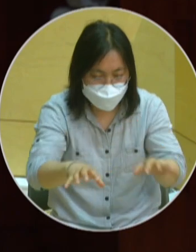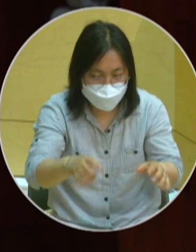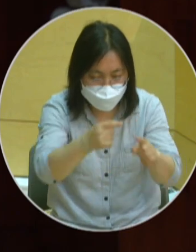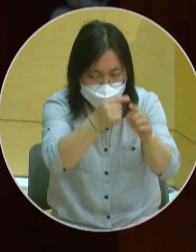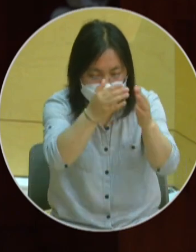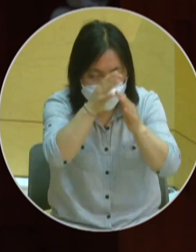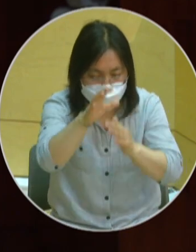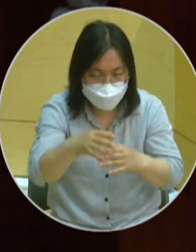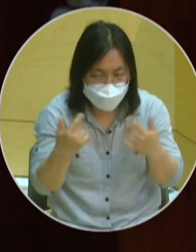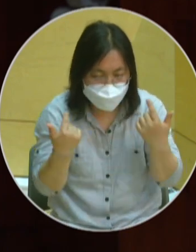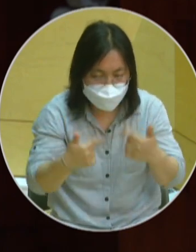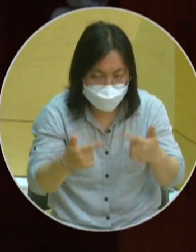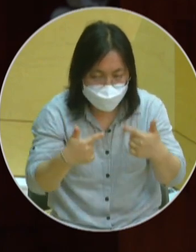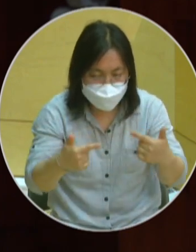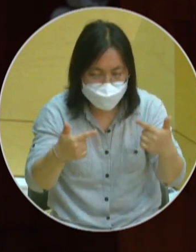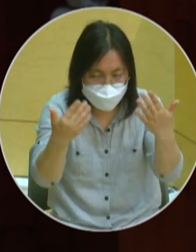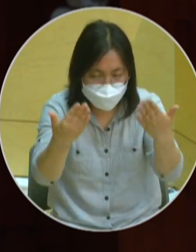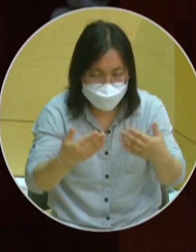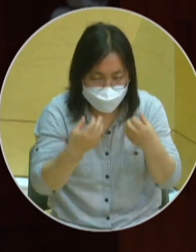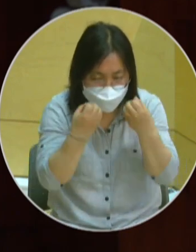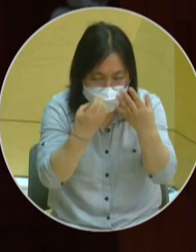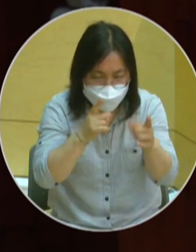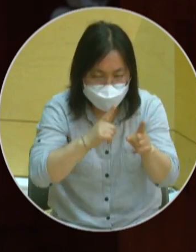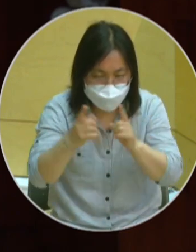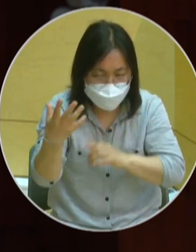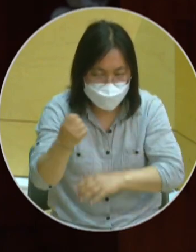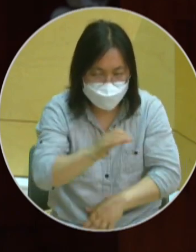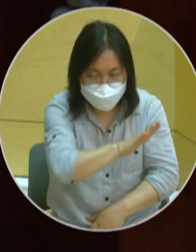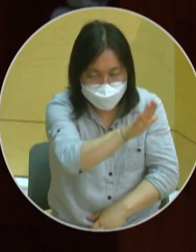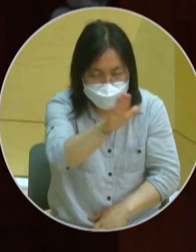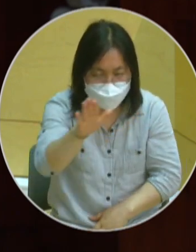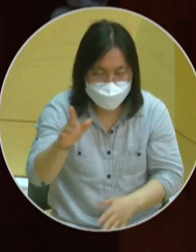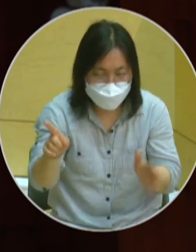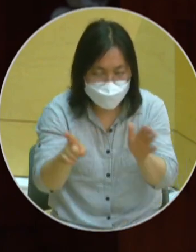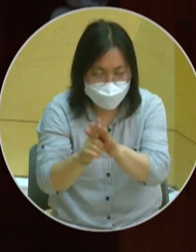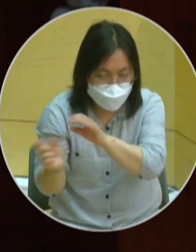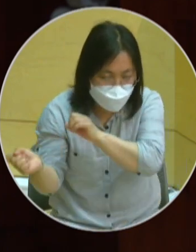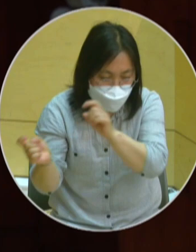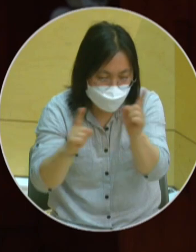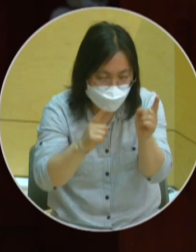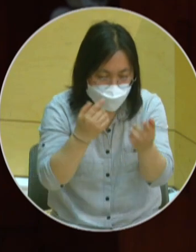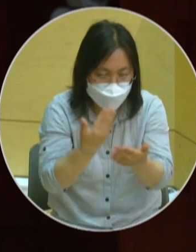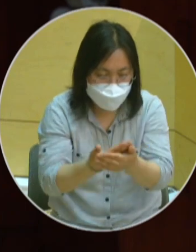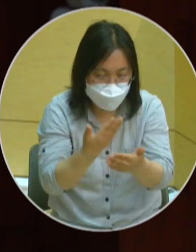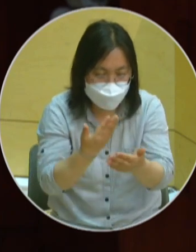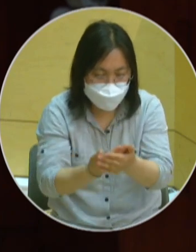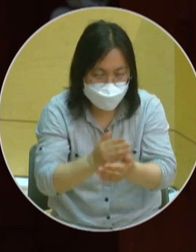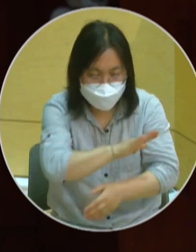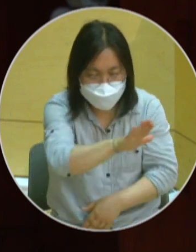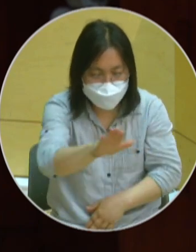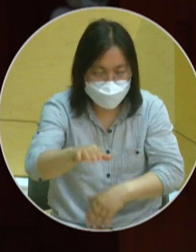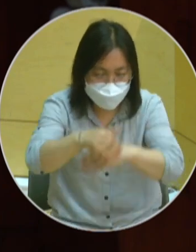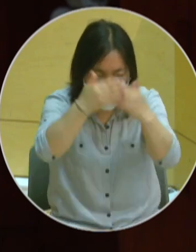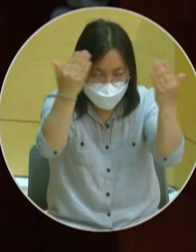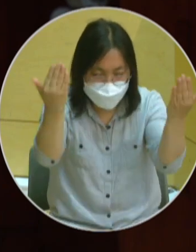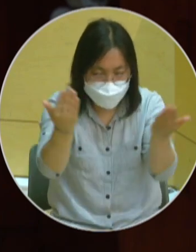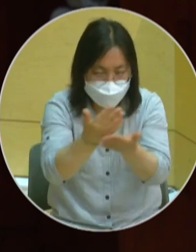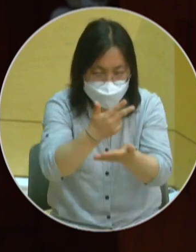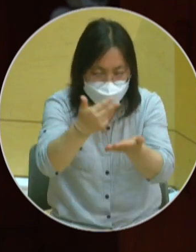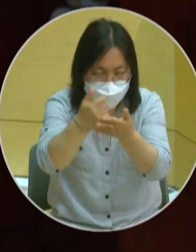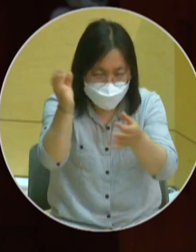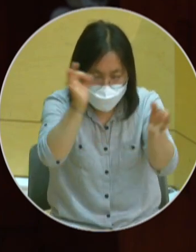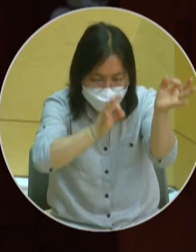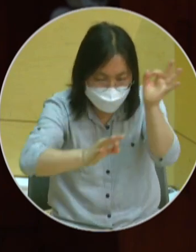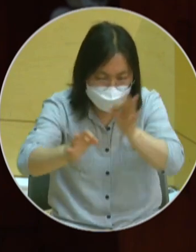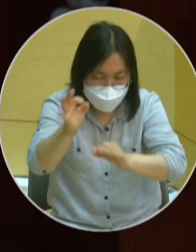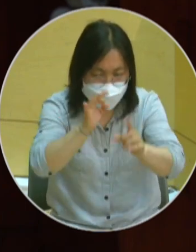매일 새롭게 주시는 말씀으로 우리의 침체된 믿음을 회복해 하시고 우리 모두가 주님 찾으시는 그